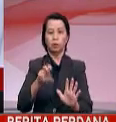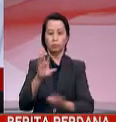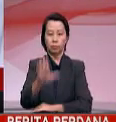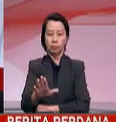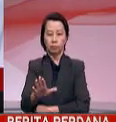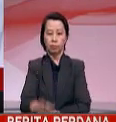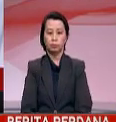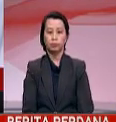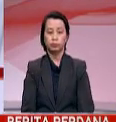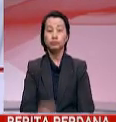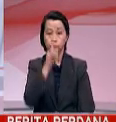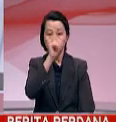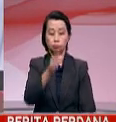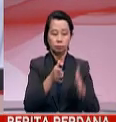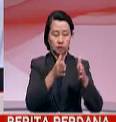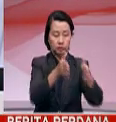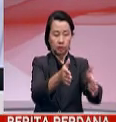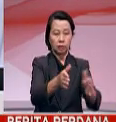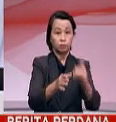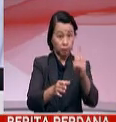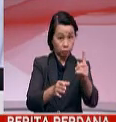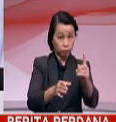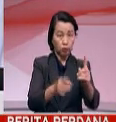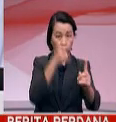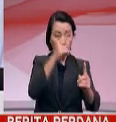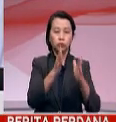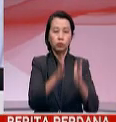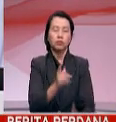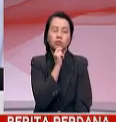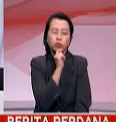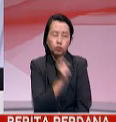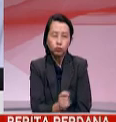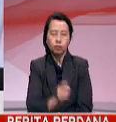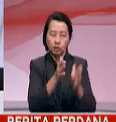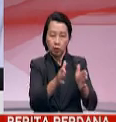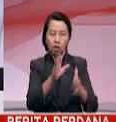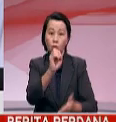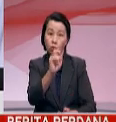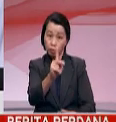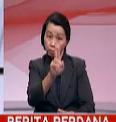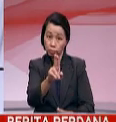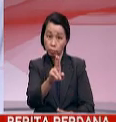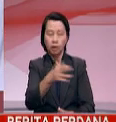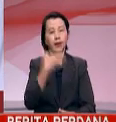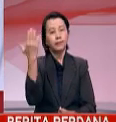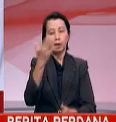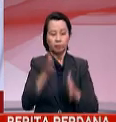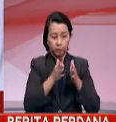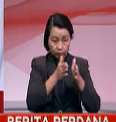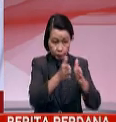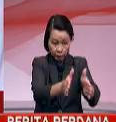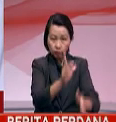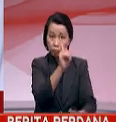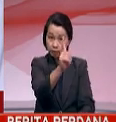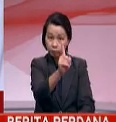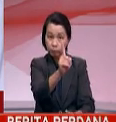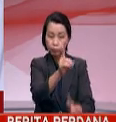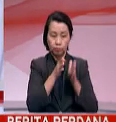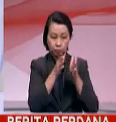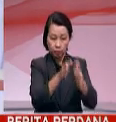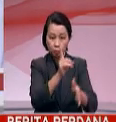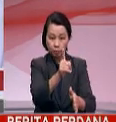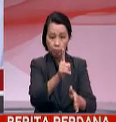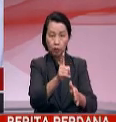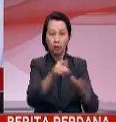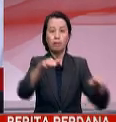Memang saluran satu ini dikhaskan untuk bagi warga MAS dan juga OQ. Biasanya saluran satu ini terletak